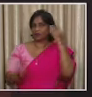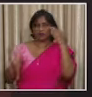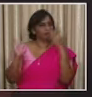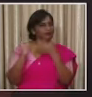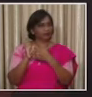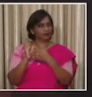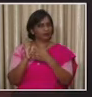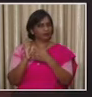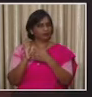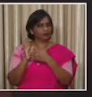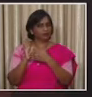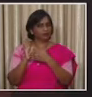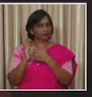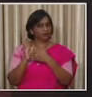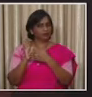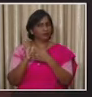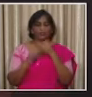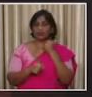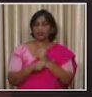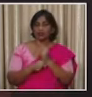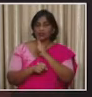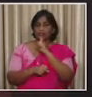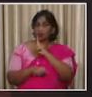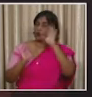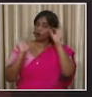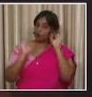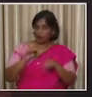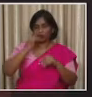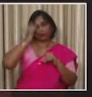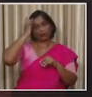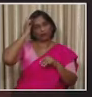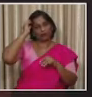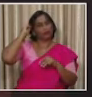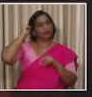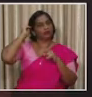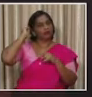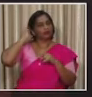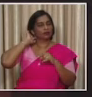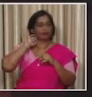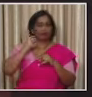අවධානයක් රජය යොමු කරන්න නැතුව